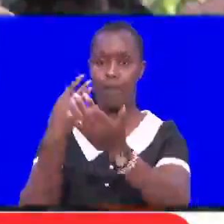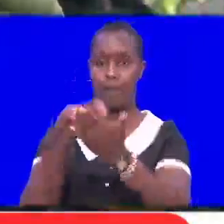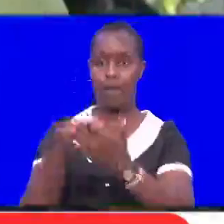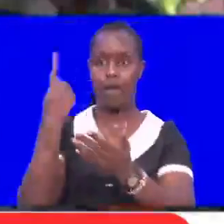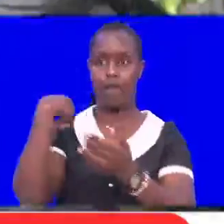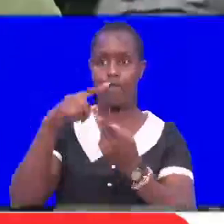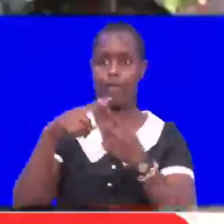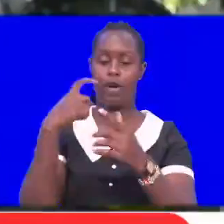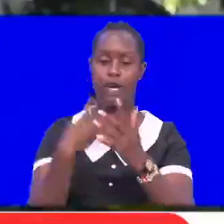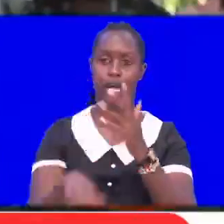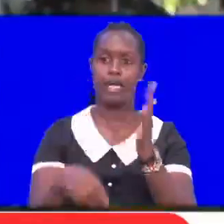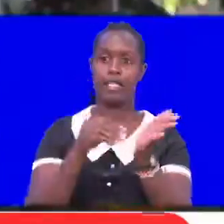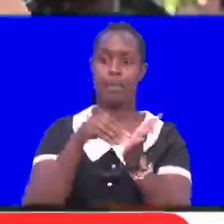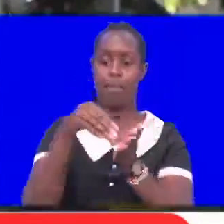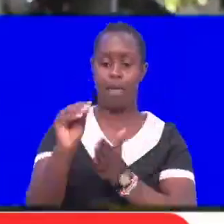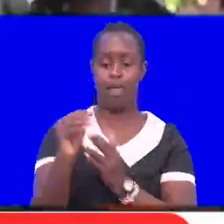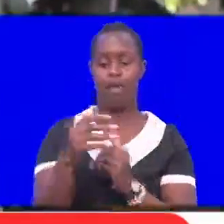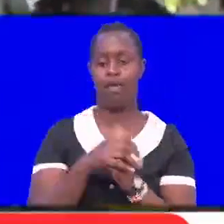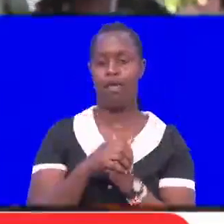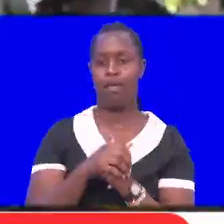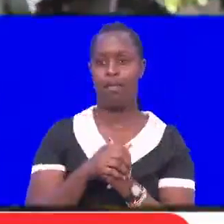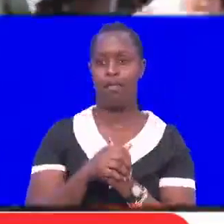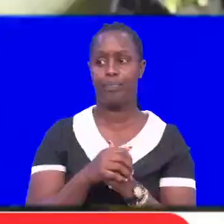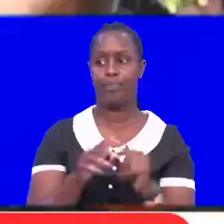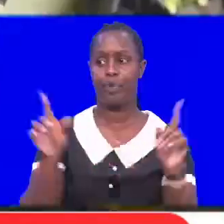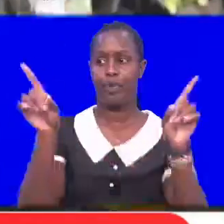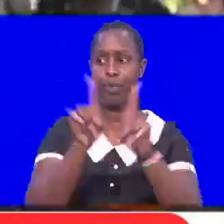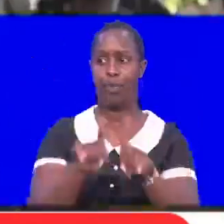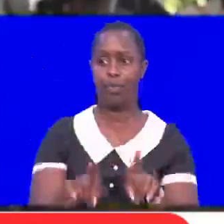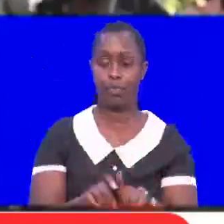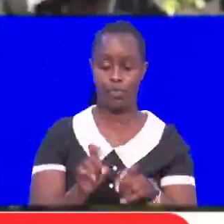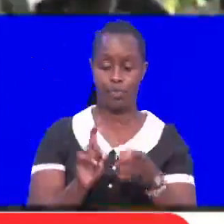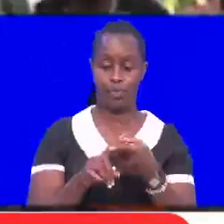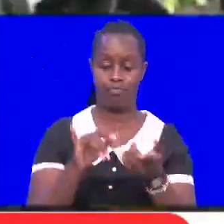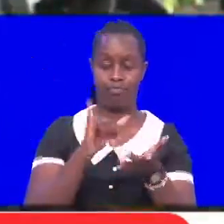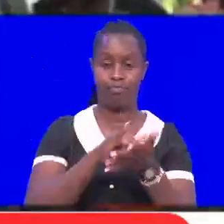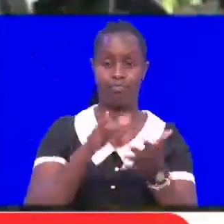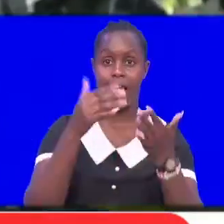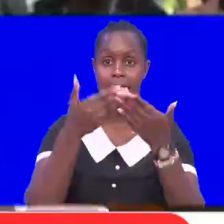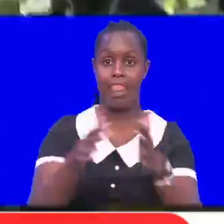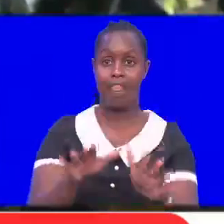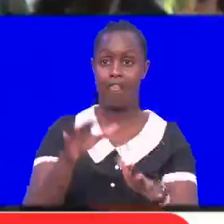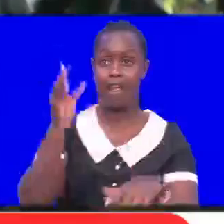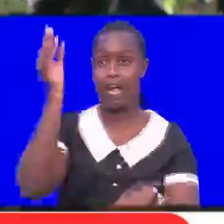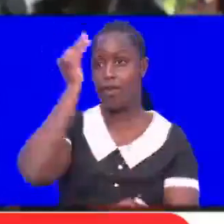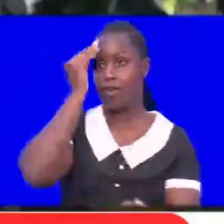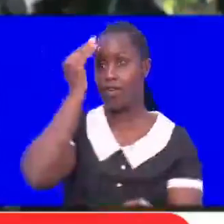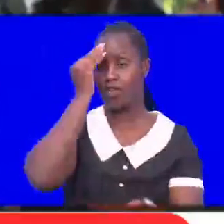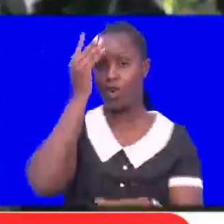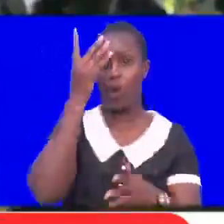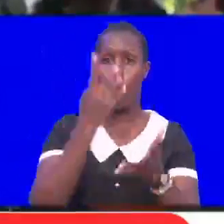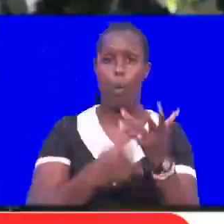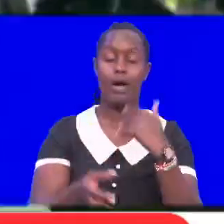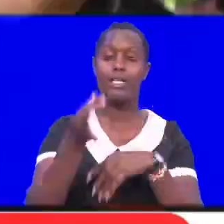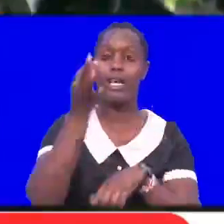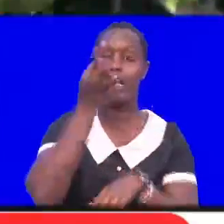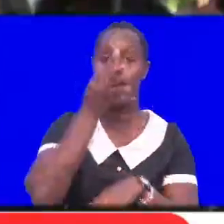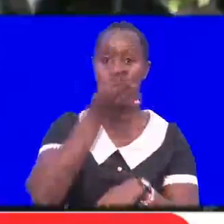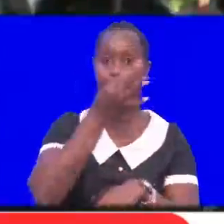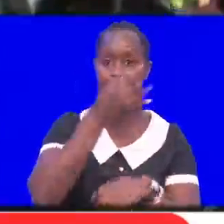Kama hutaki kujenga legacy yoyote kwa education, wachana na mambo ya elimu. Ile Kibaki aliweka huo